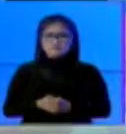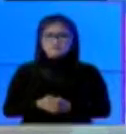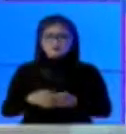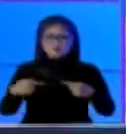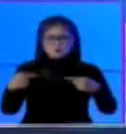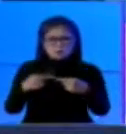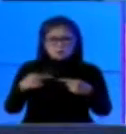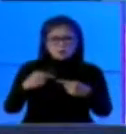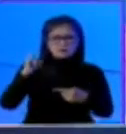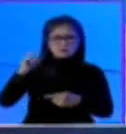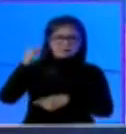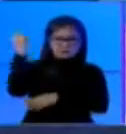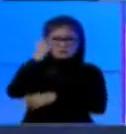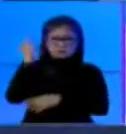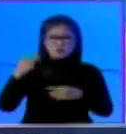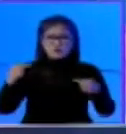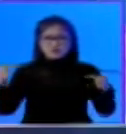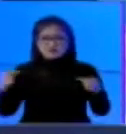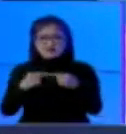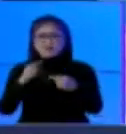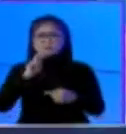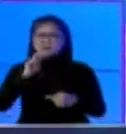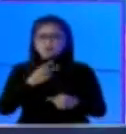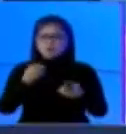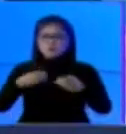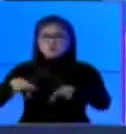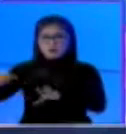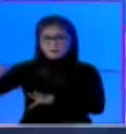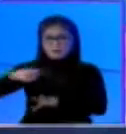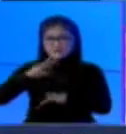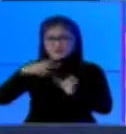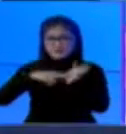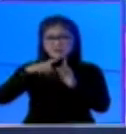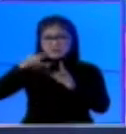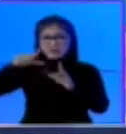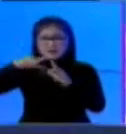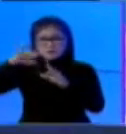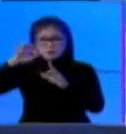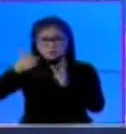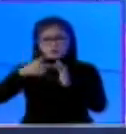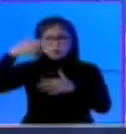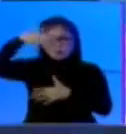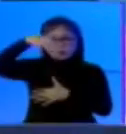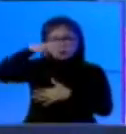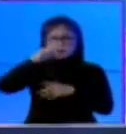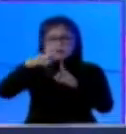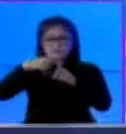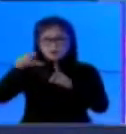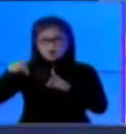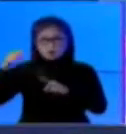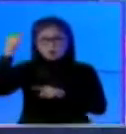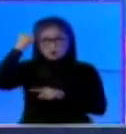Sindikat internasional terkait penipuan jual beli ventilator dan monitor COVID-19 diungkap Bareskrim Polri. Modus pelaku dengan